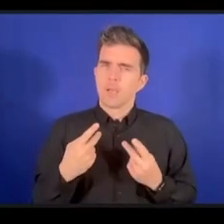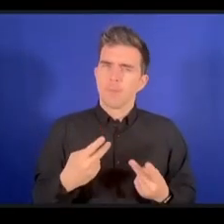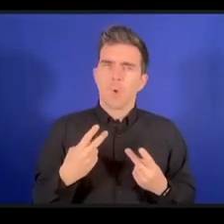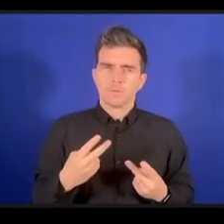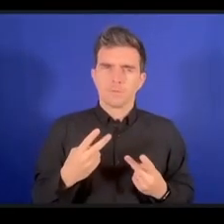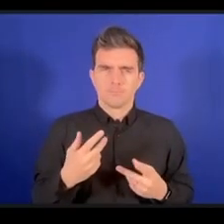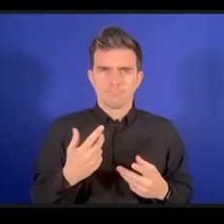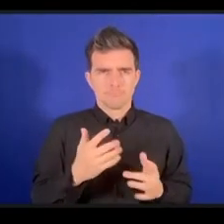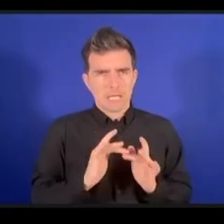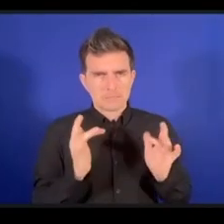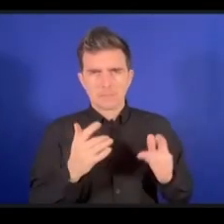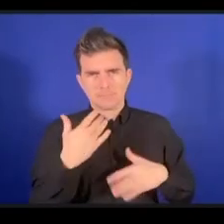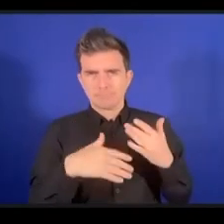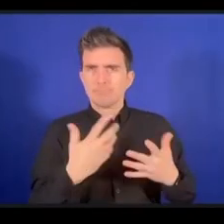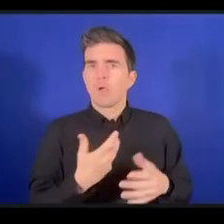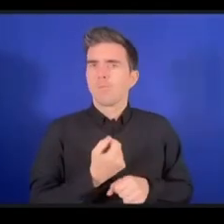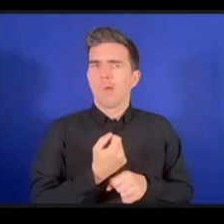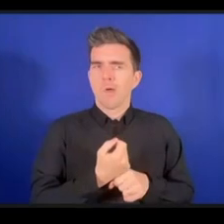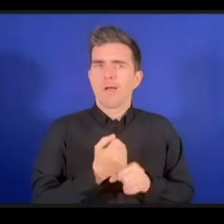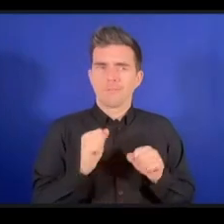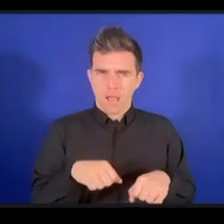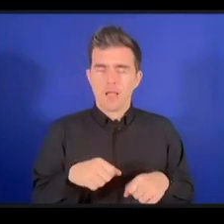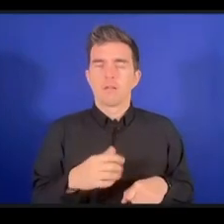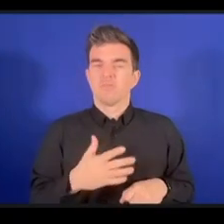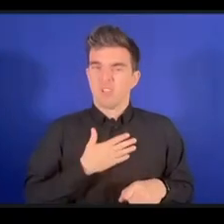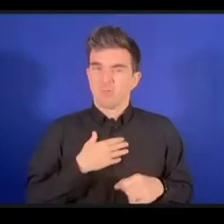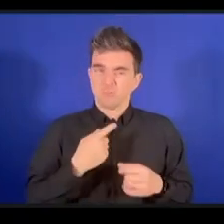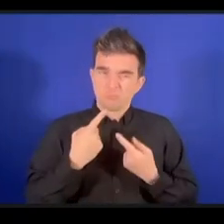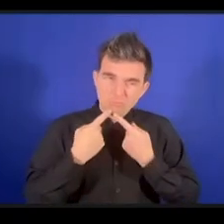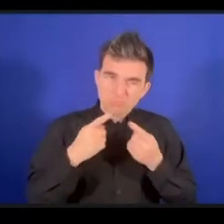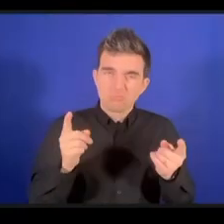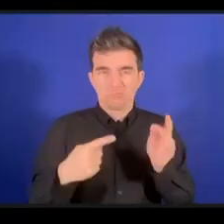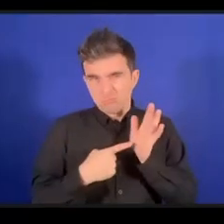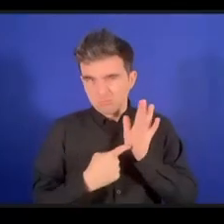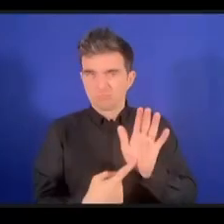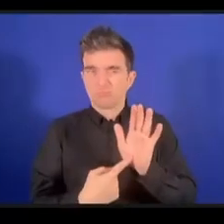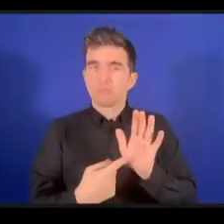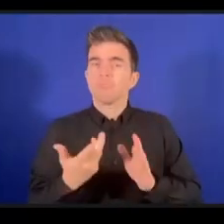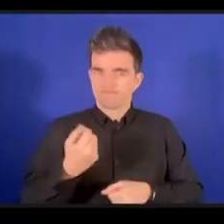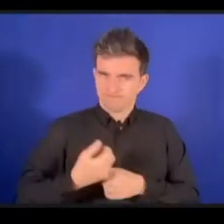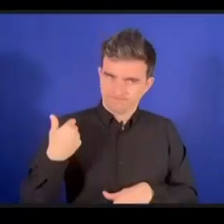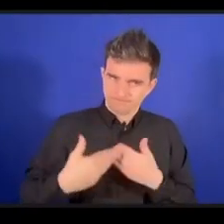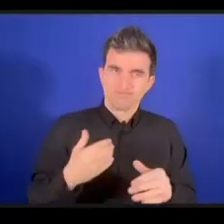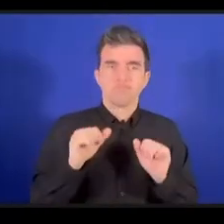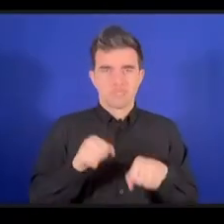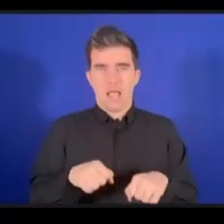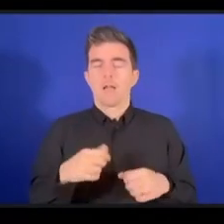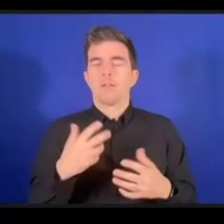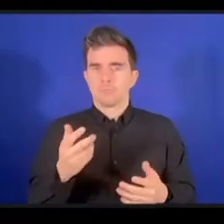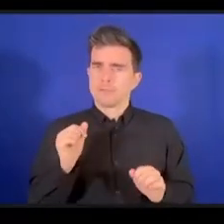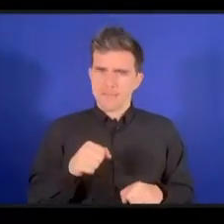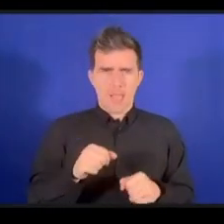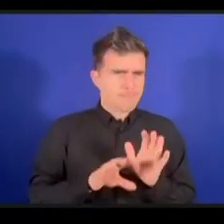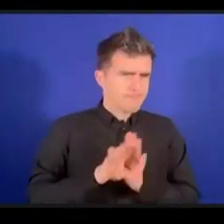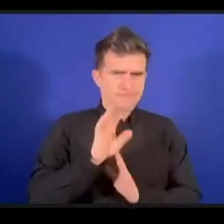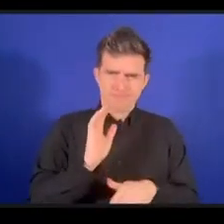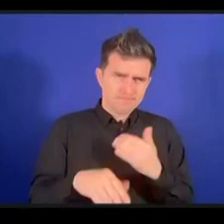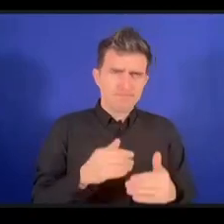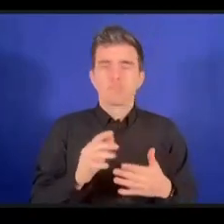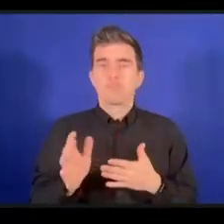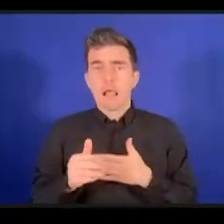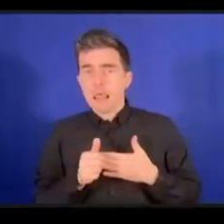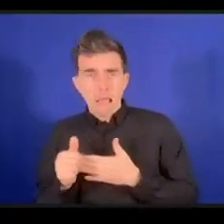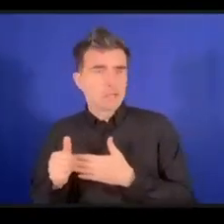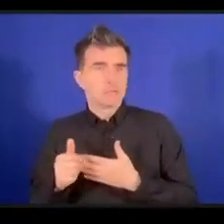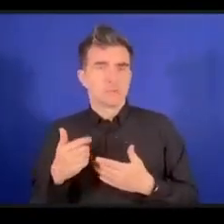作，在思想领导力方面，和推动实质性的进展方面做了大